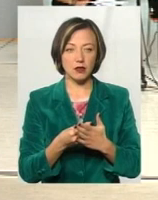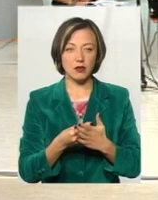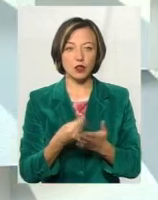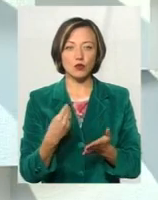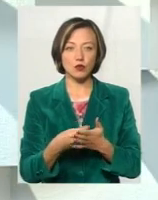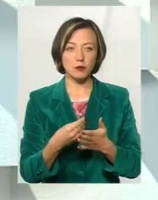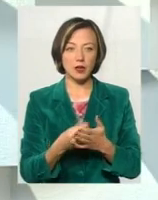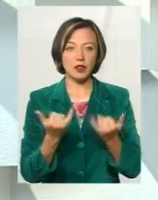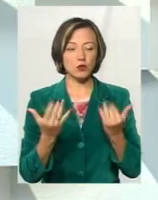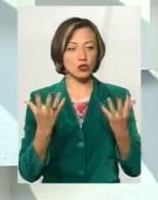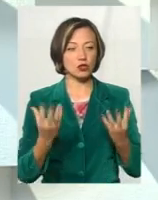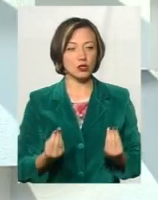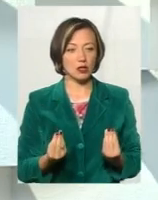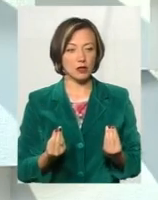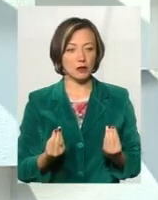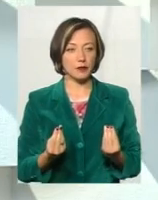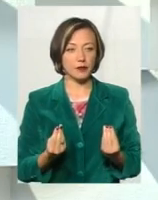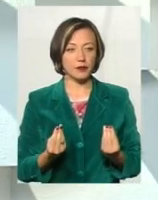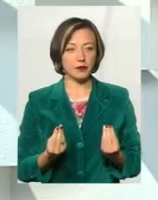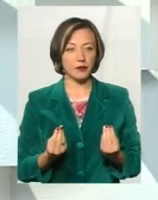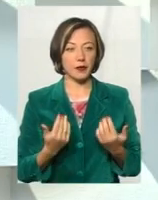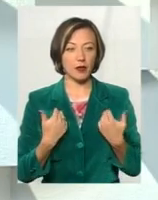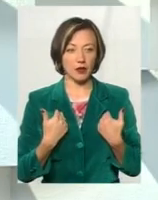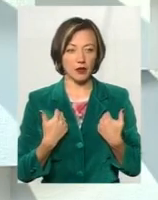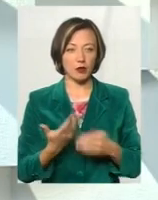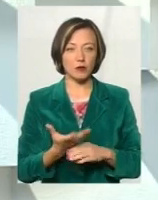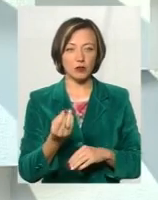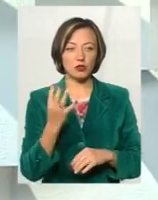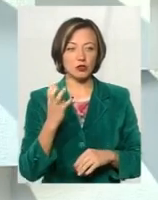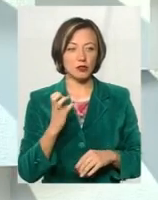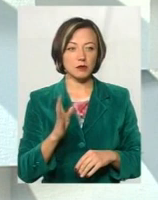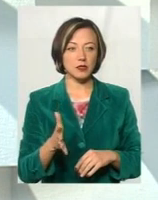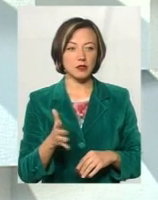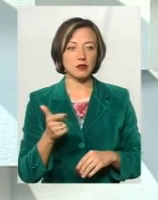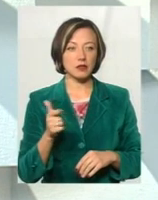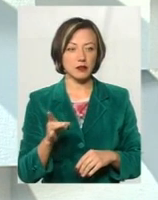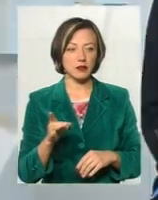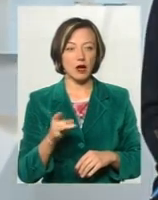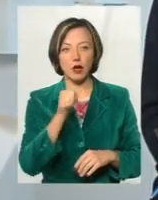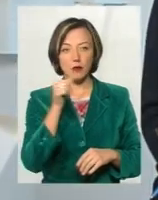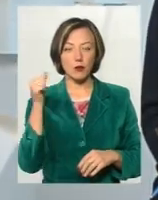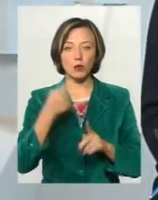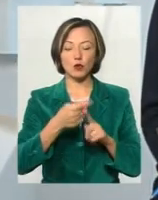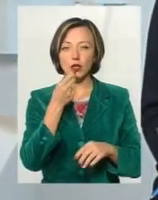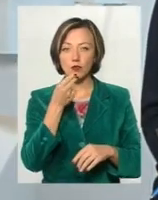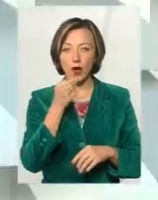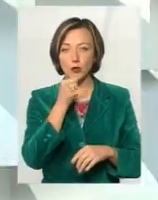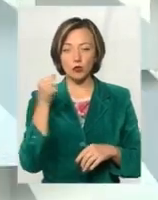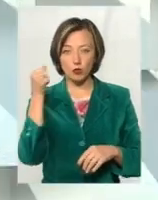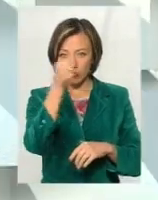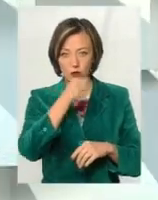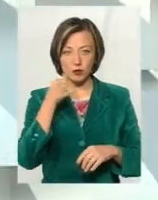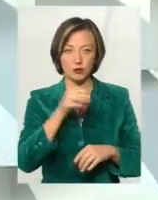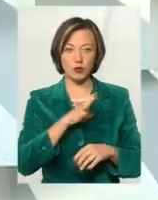В сумах це на сьогоднішній день я виплачую, наприклад, 450 гривень. А минулого плюс року? Харчування. Ну, а в